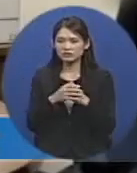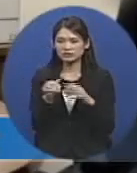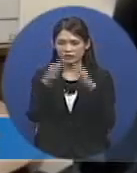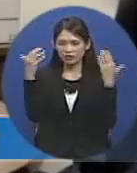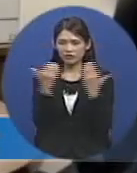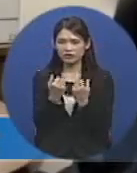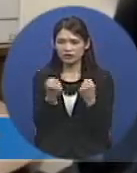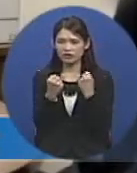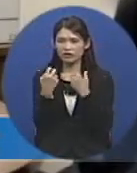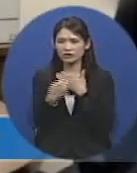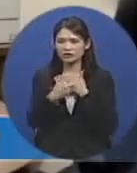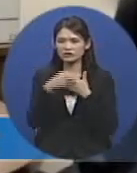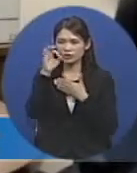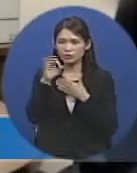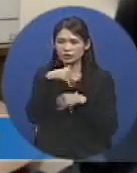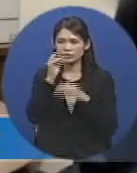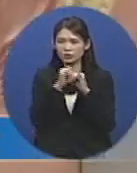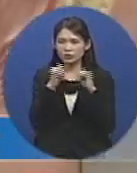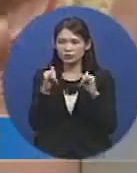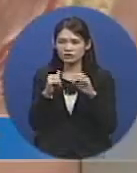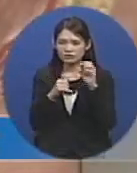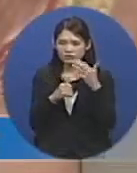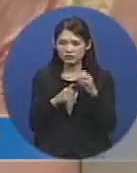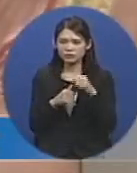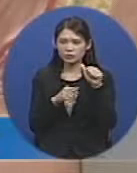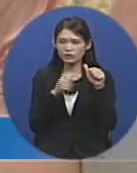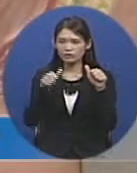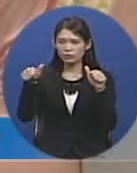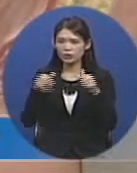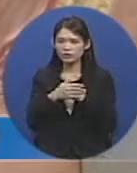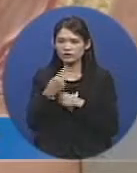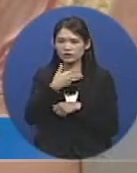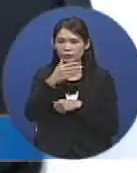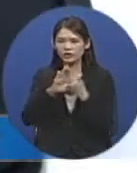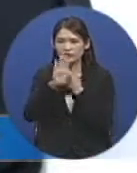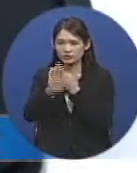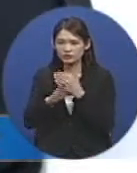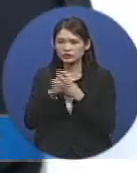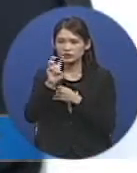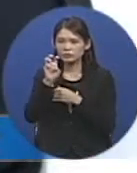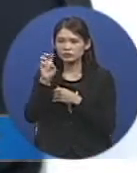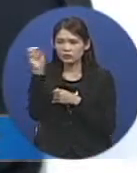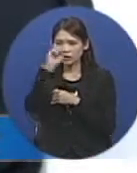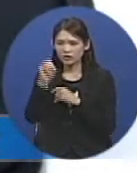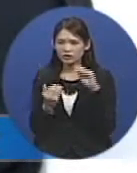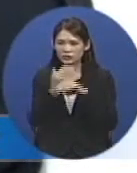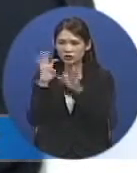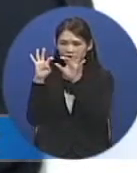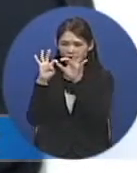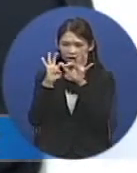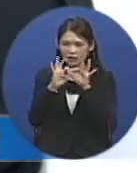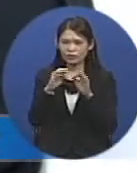건강보험 진료비에서 노인 진료비의 비중은 35.5%로 2008년 처음 30%를 넘어선 이후